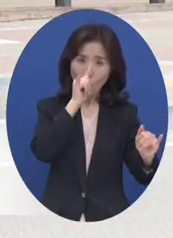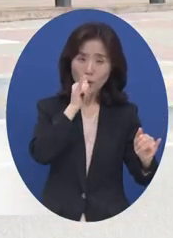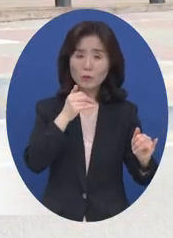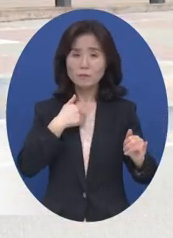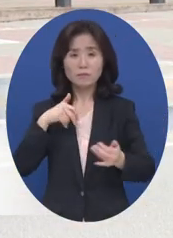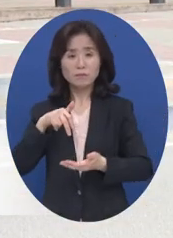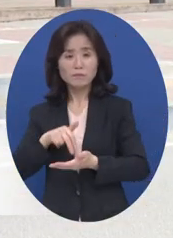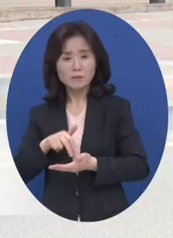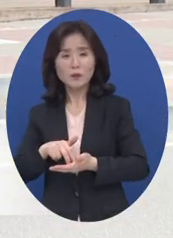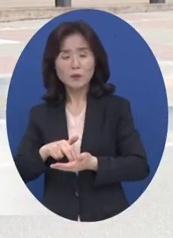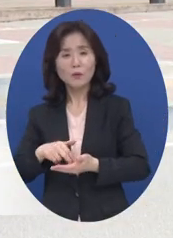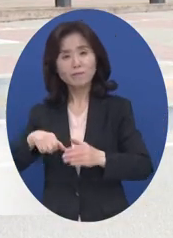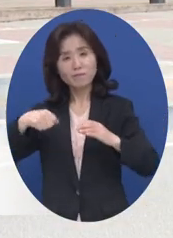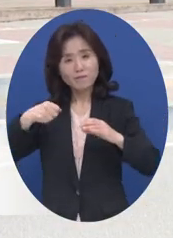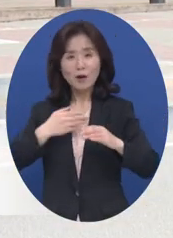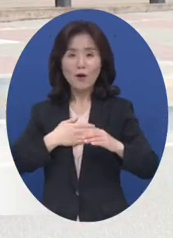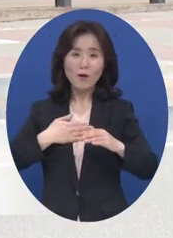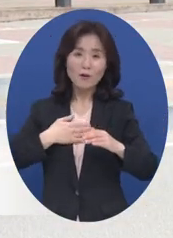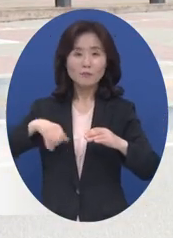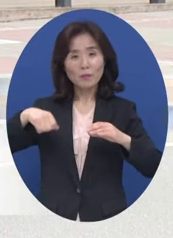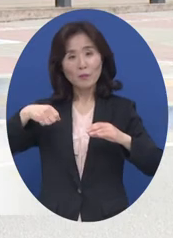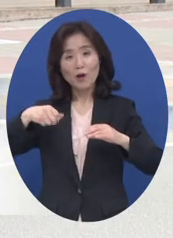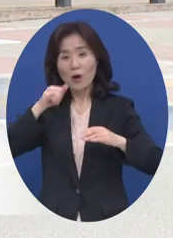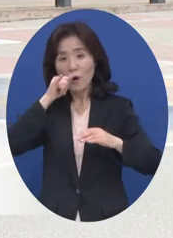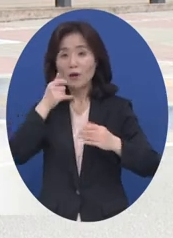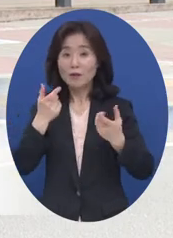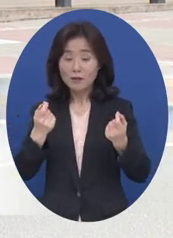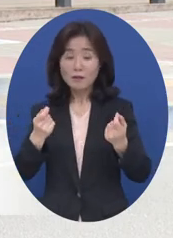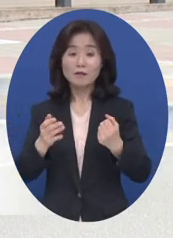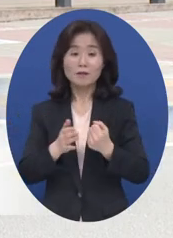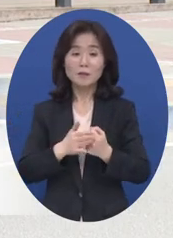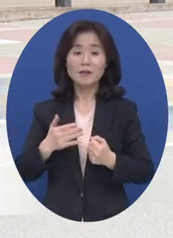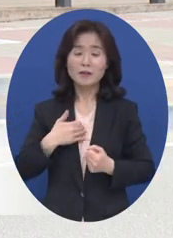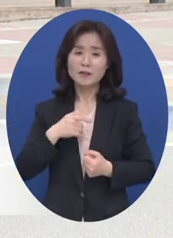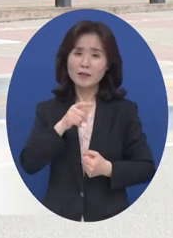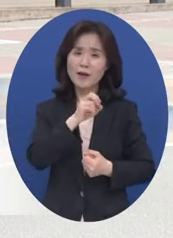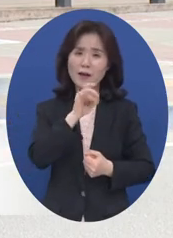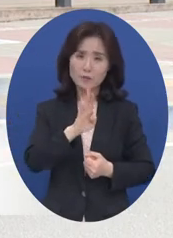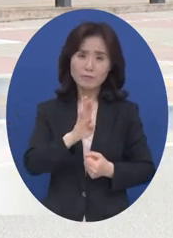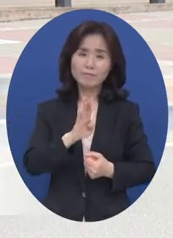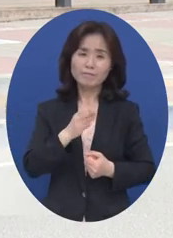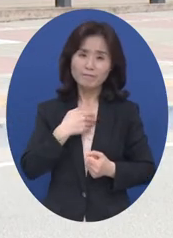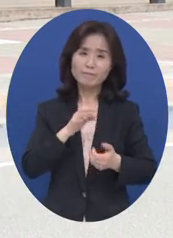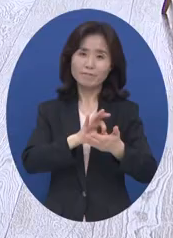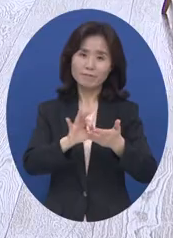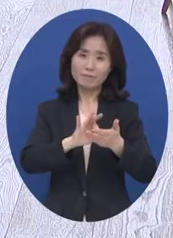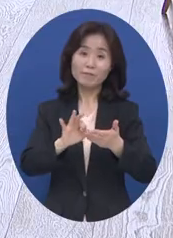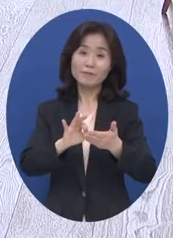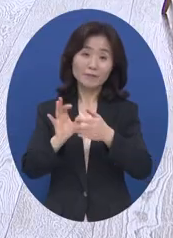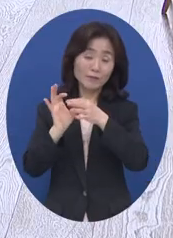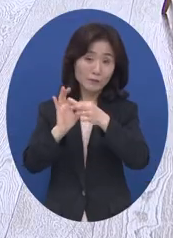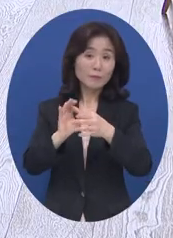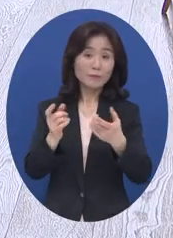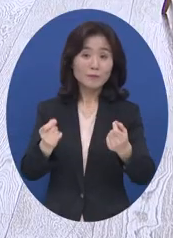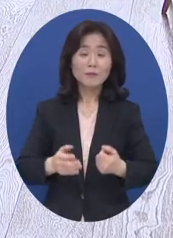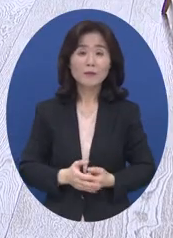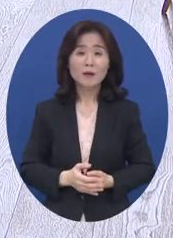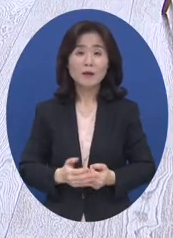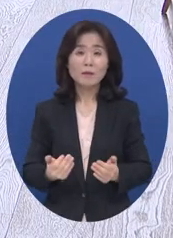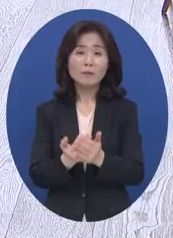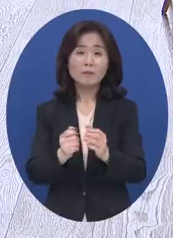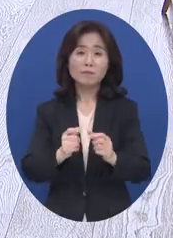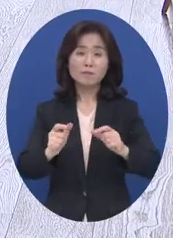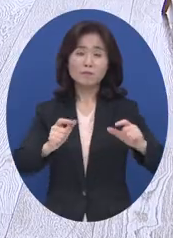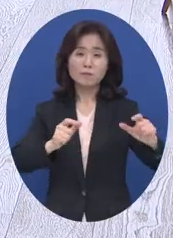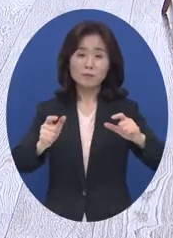소비자 입장에서도 먹으면 기분 좋게 먹을 수 있을 것 같아가지고 저는 이 어플을 좀잘쓸것 같아요. 급성장하고